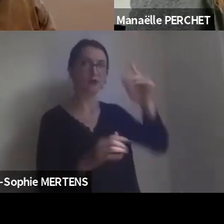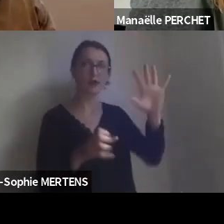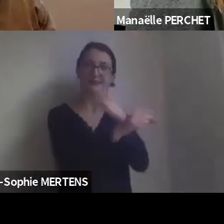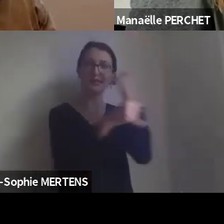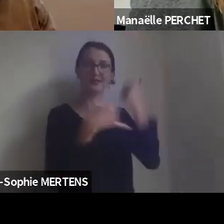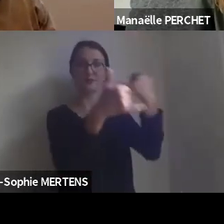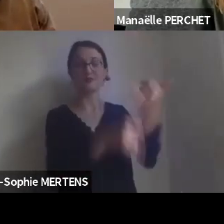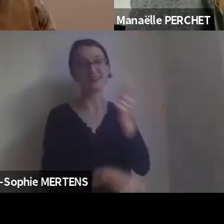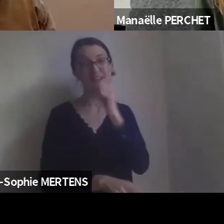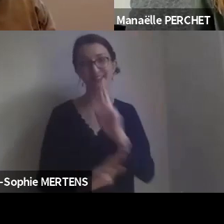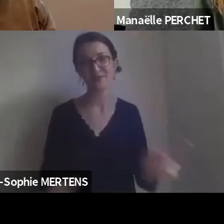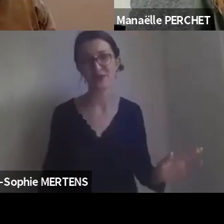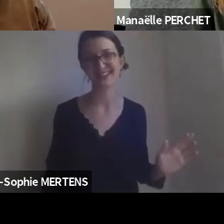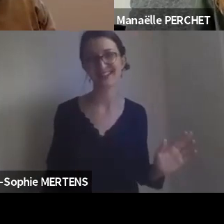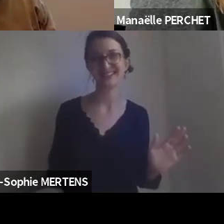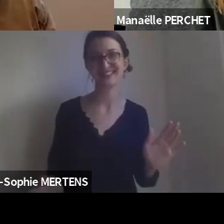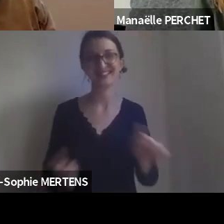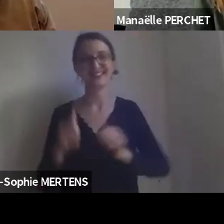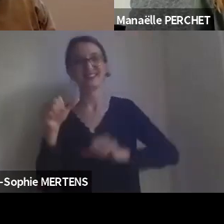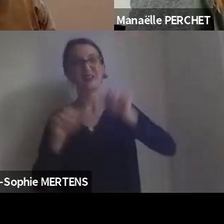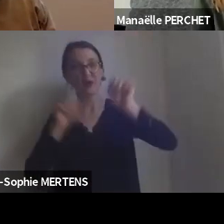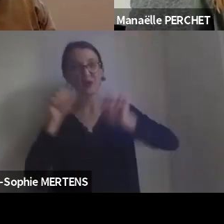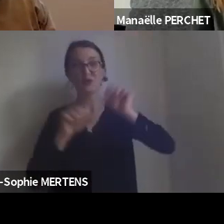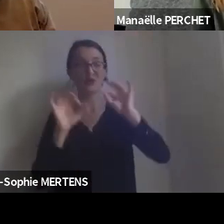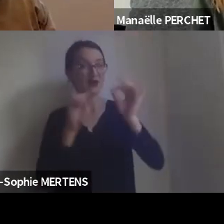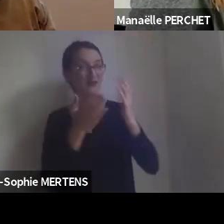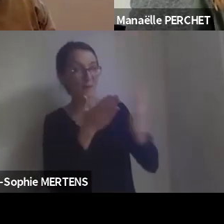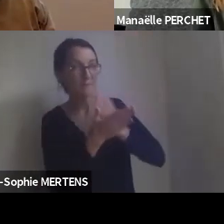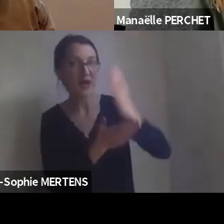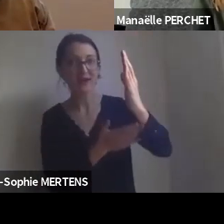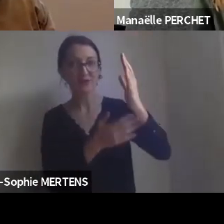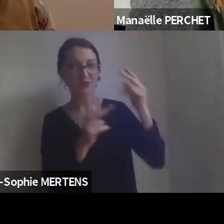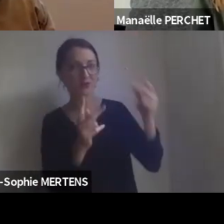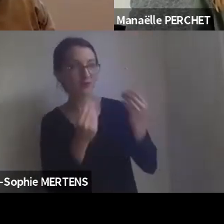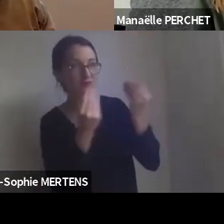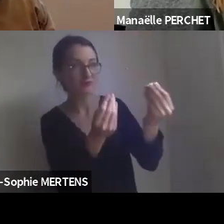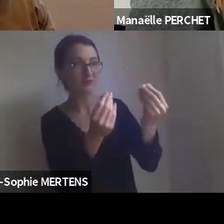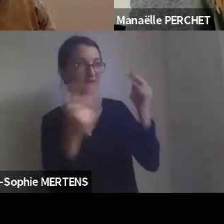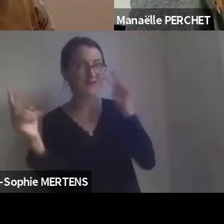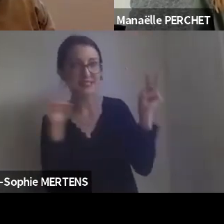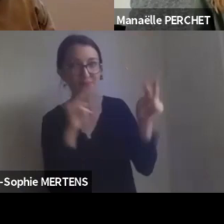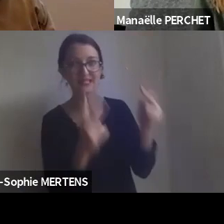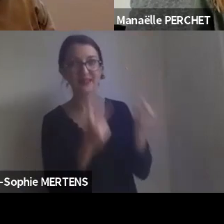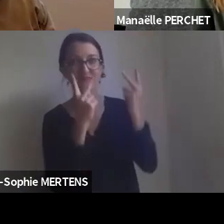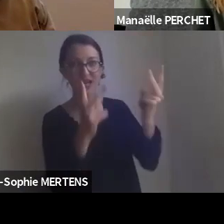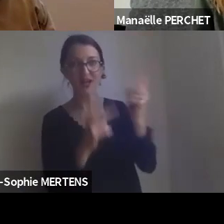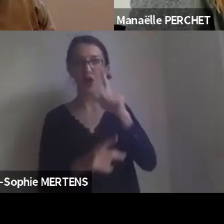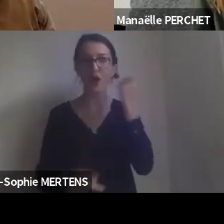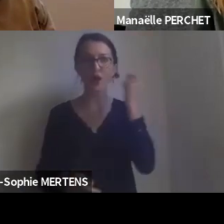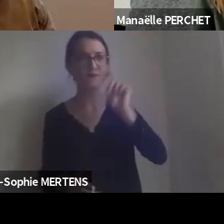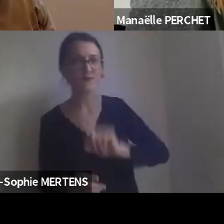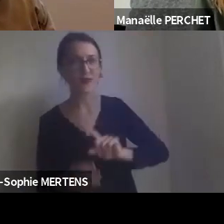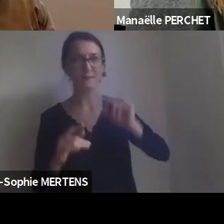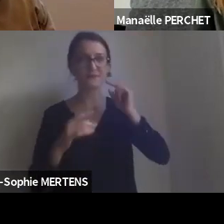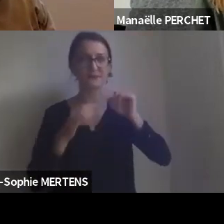vraiment un concours qui vise à valoriser les parcours, les hommes, les femmes, leur histoire, justement leur résilience, leur agilité.